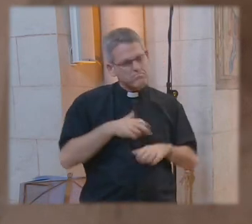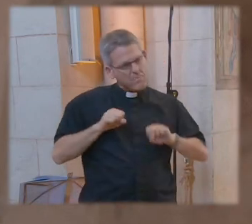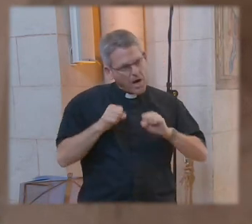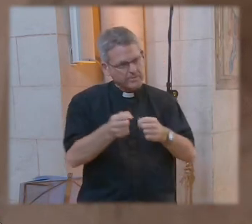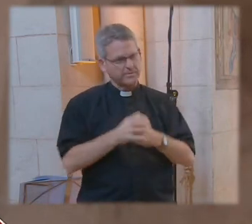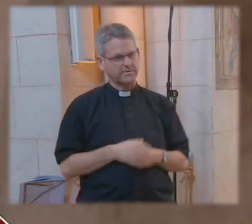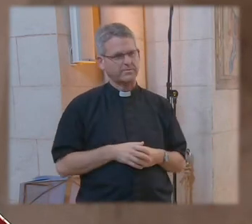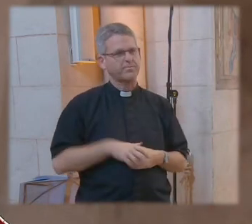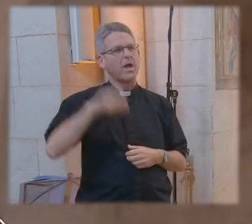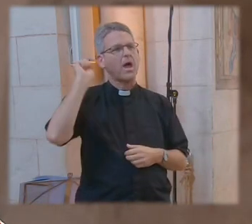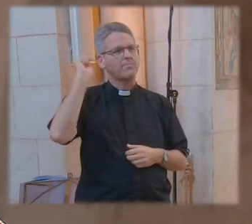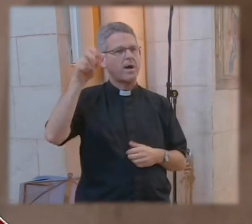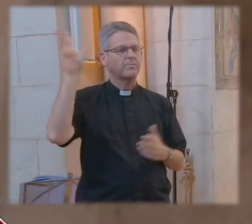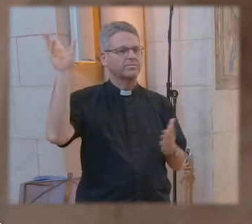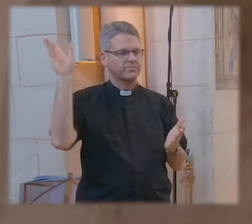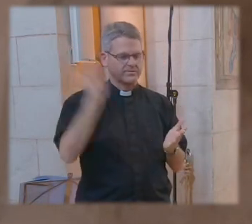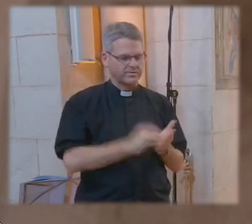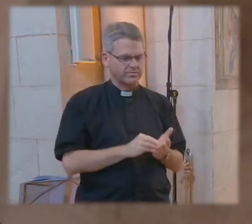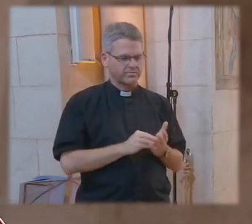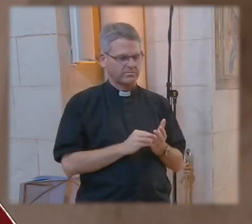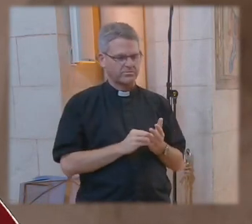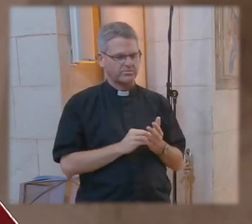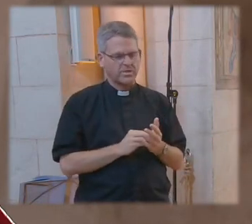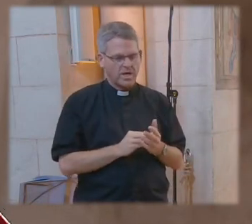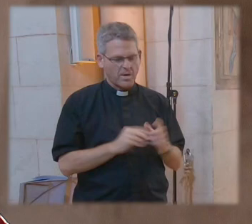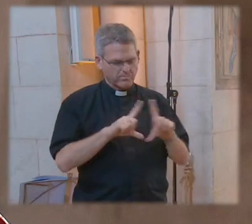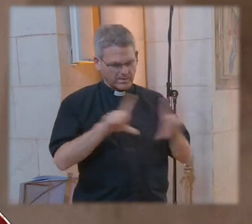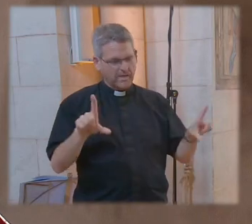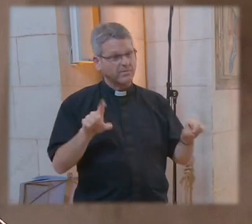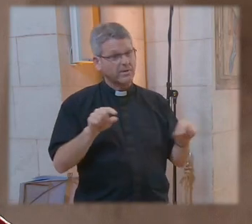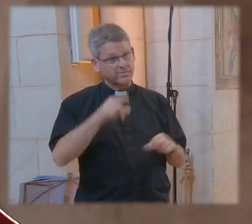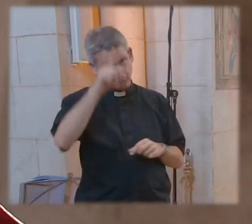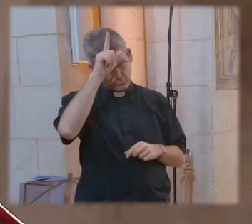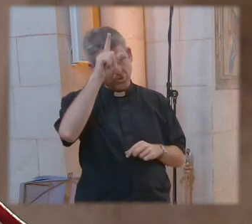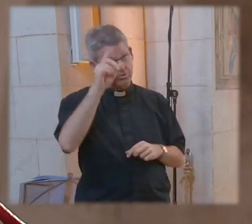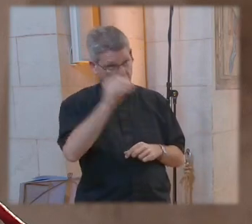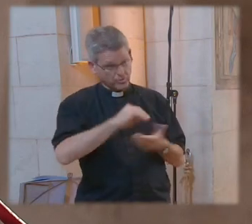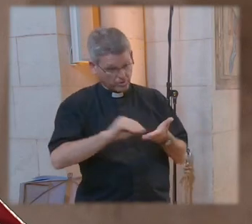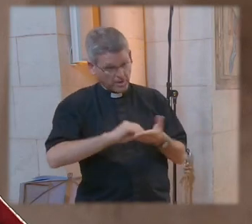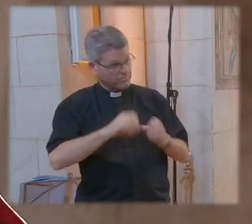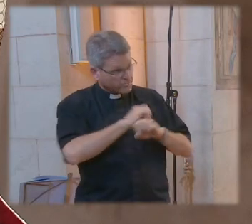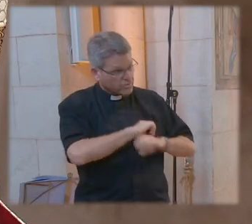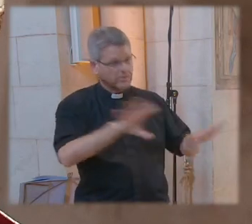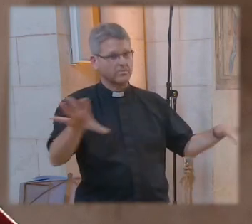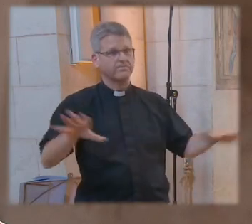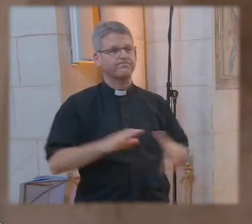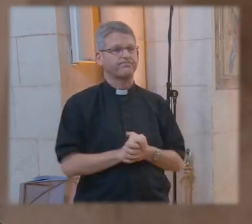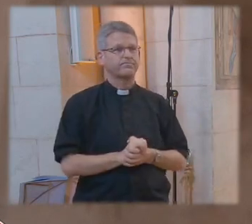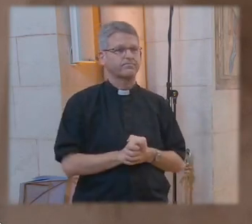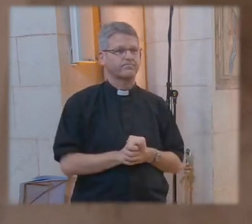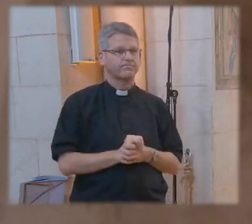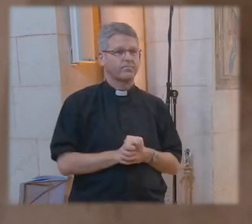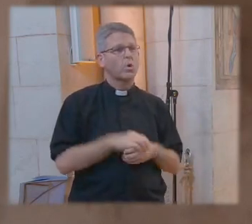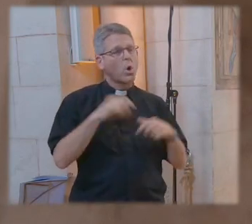Papst Franziskus in seinem Brief an das pilgernde Volk Gottes in Deutschland in Erinnerung gerufen hat. Und es ist ein Tag